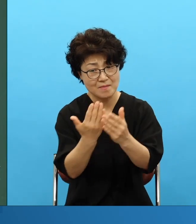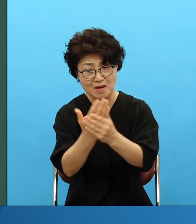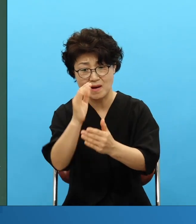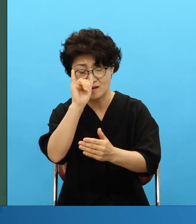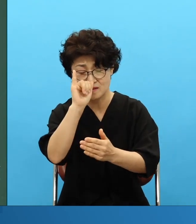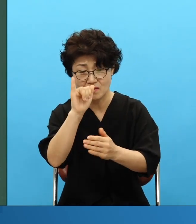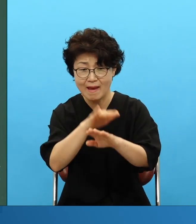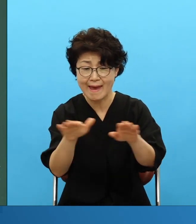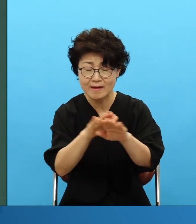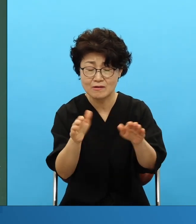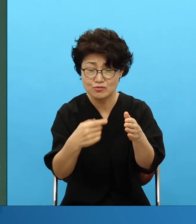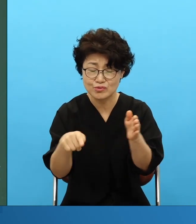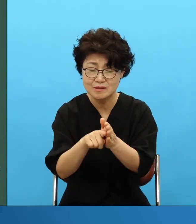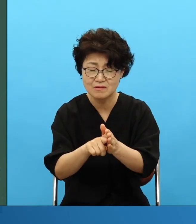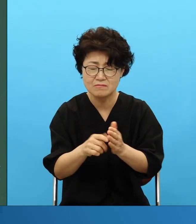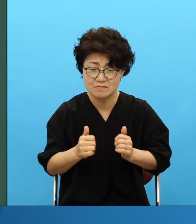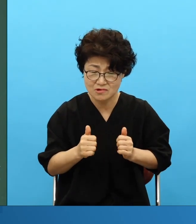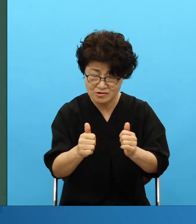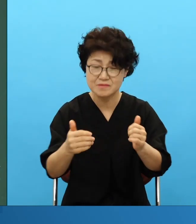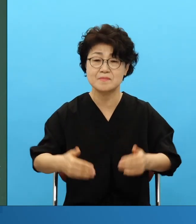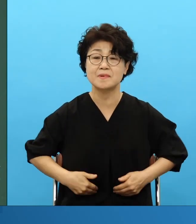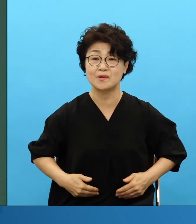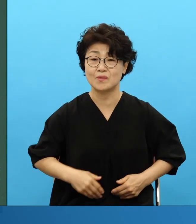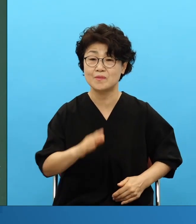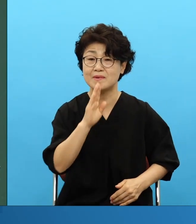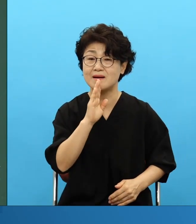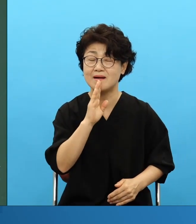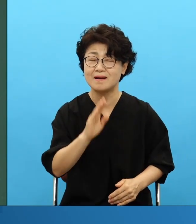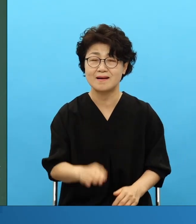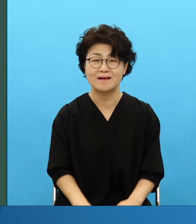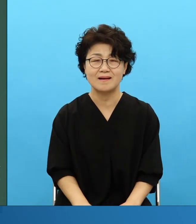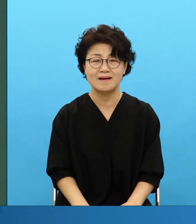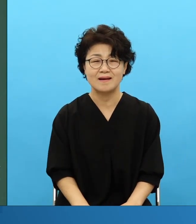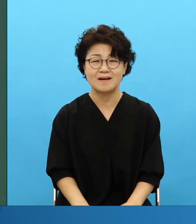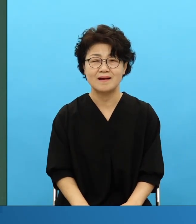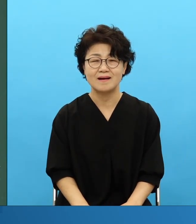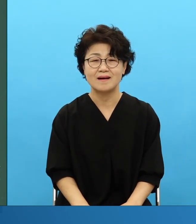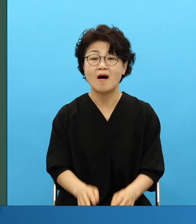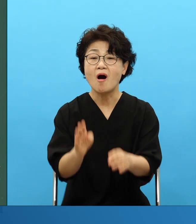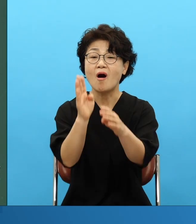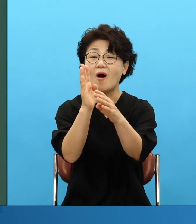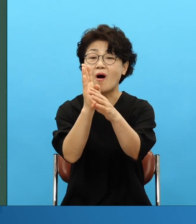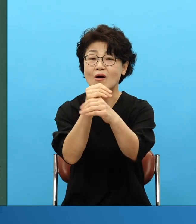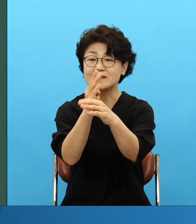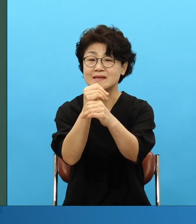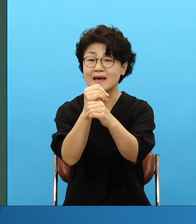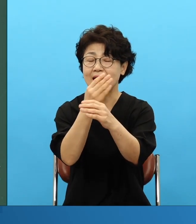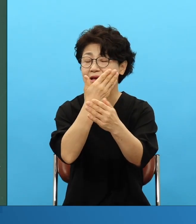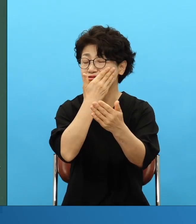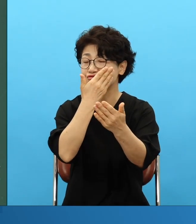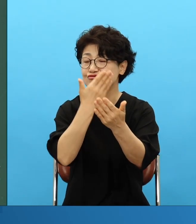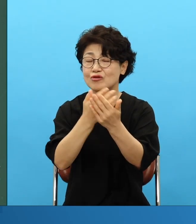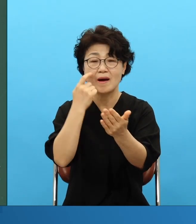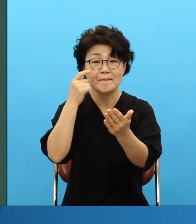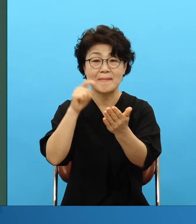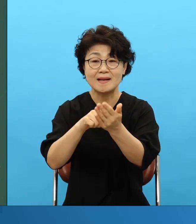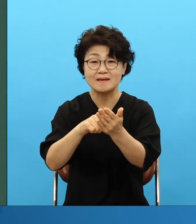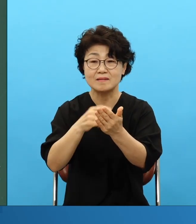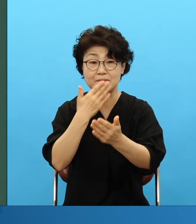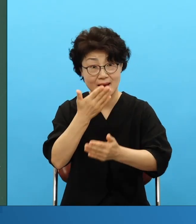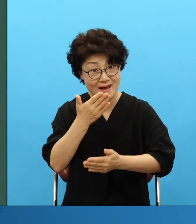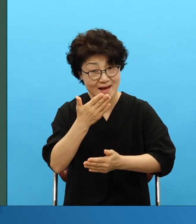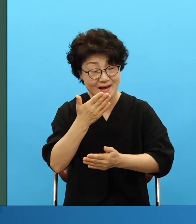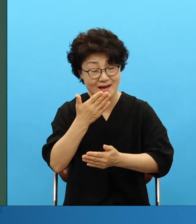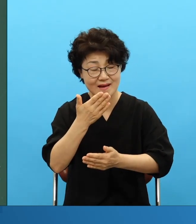must 그게 be done in the 주일이요. church. That's what we do on Sunday. 그럼 어떡합니까? Then what? 우리 언제 중요한 걸 찾아냅니까? When can we discover